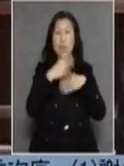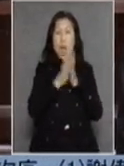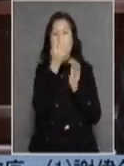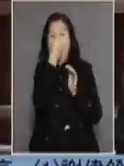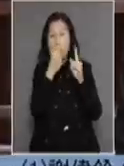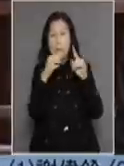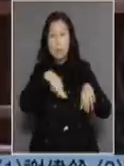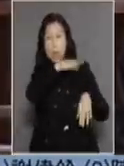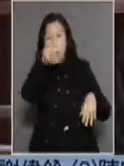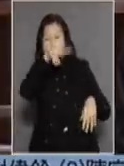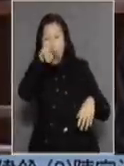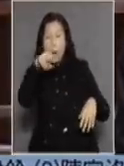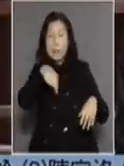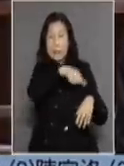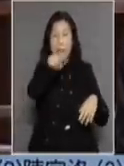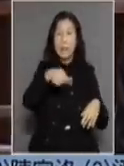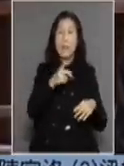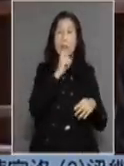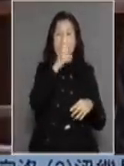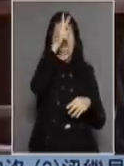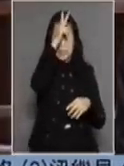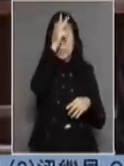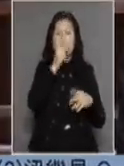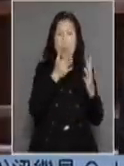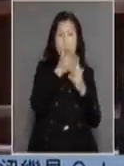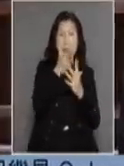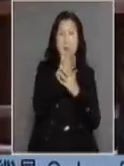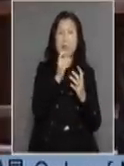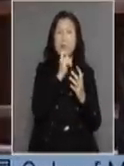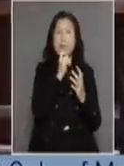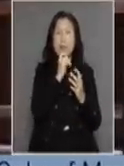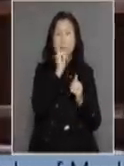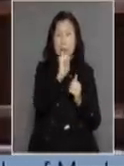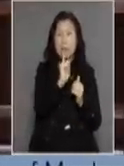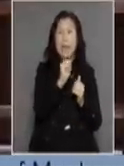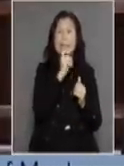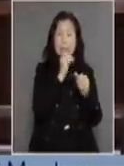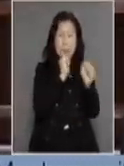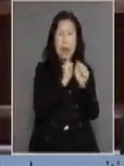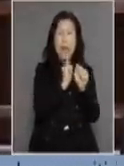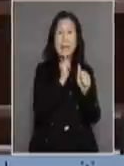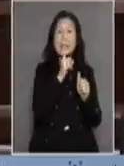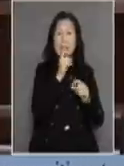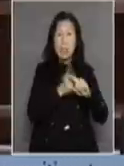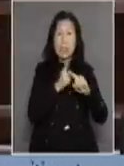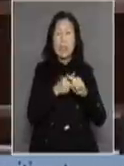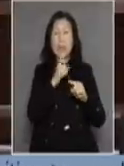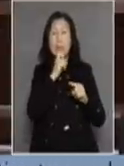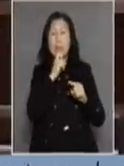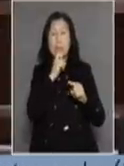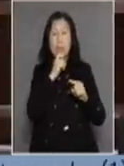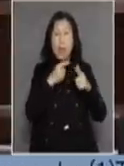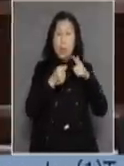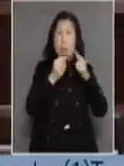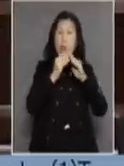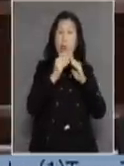呢？政府一旦針對性咁提出懲罰同埋誘因，唔單止可以令地產商喺未